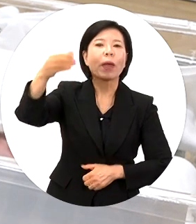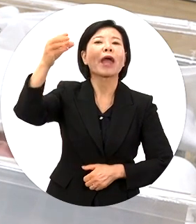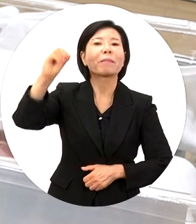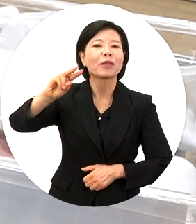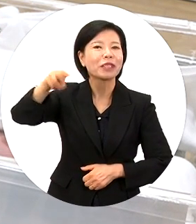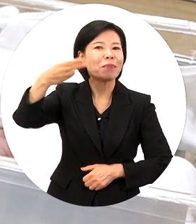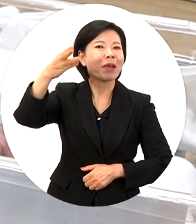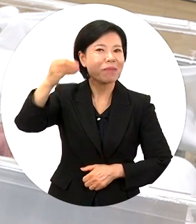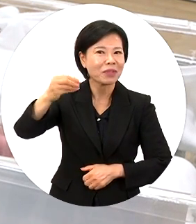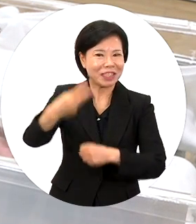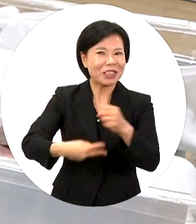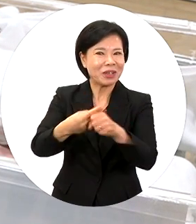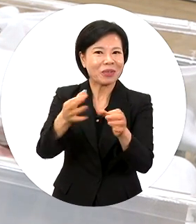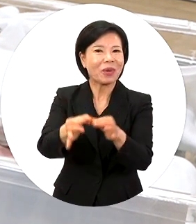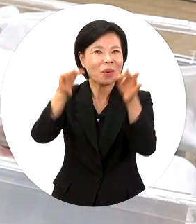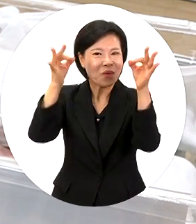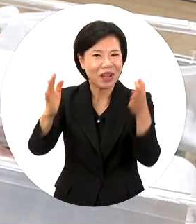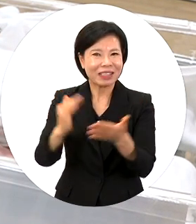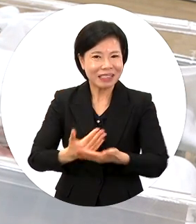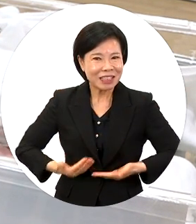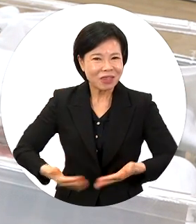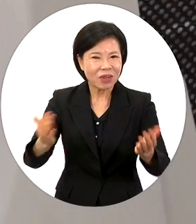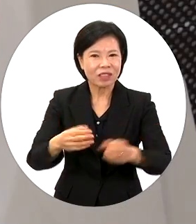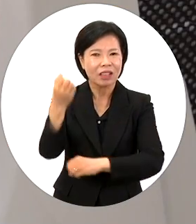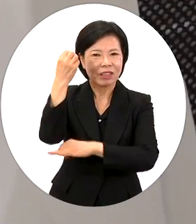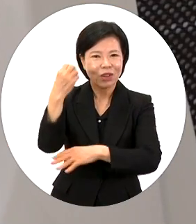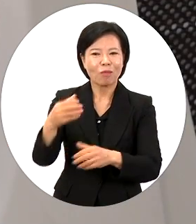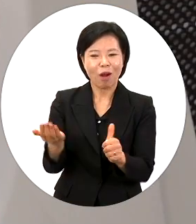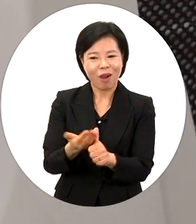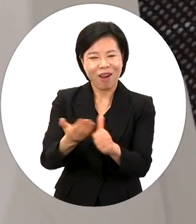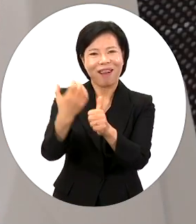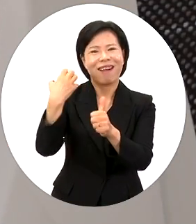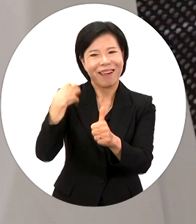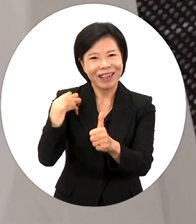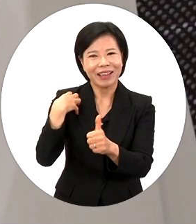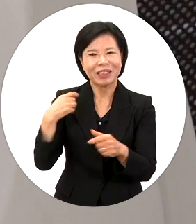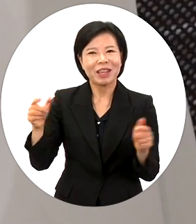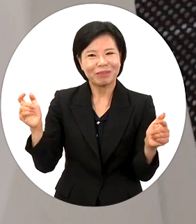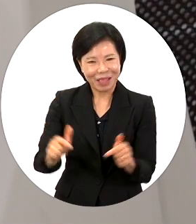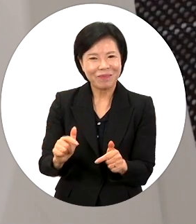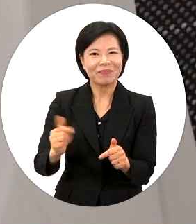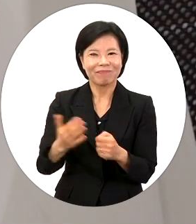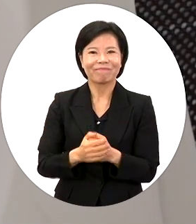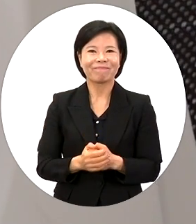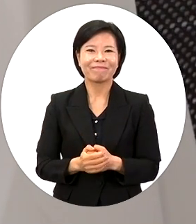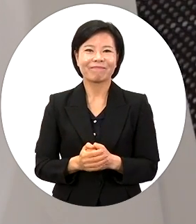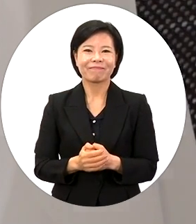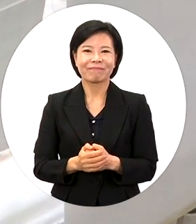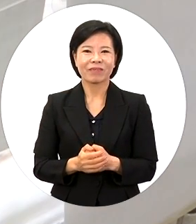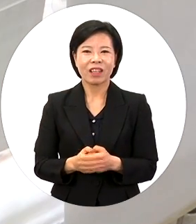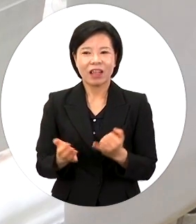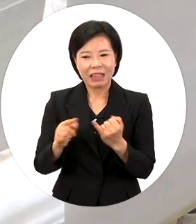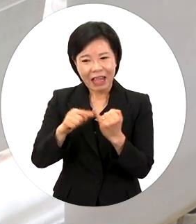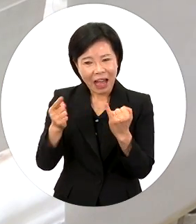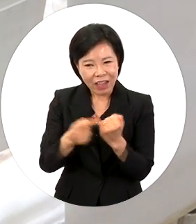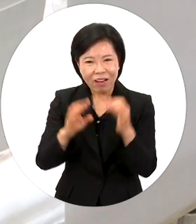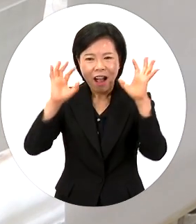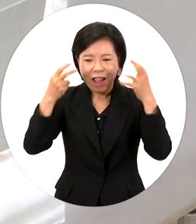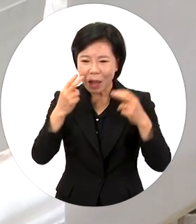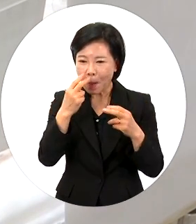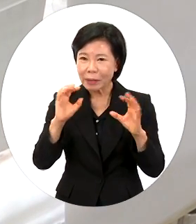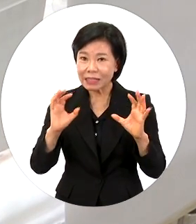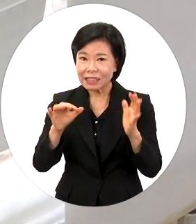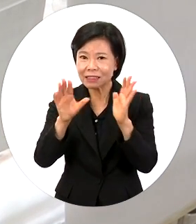가정에 500만 원을 2년에 걸쳐 분할 지원해 초기 양육 부담을 덜어줄 계획인데요.